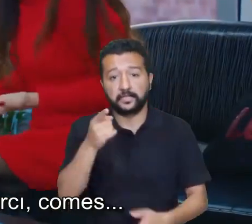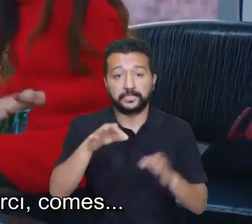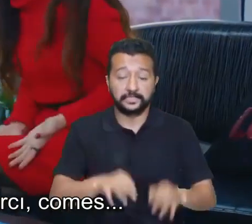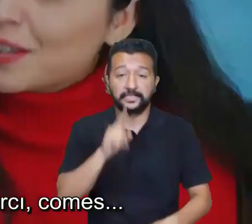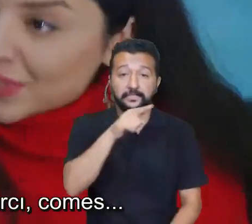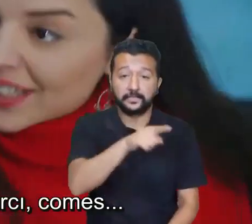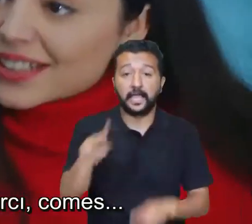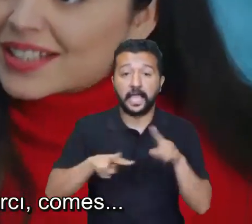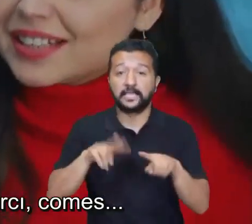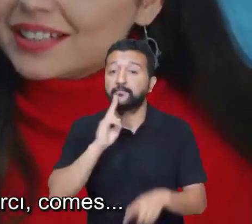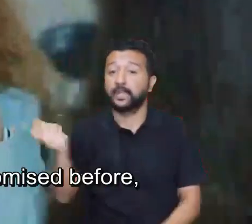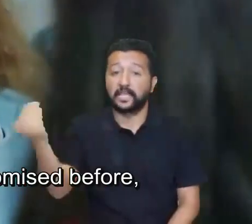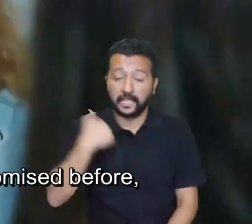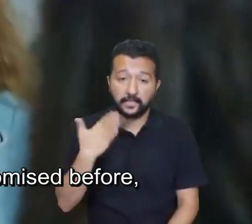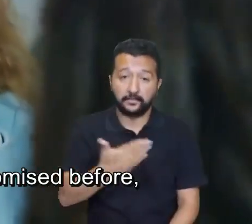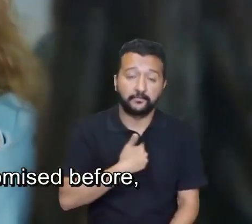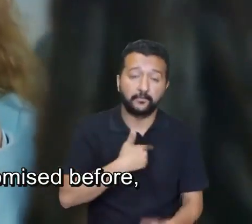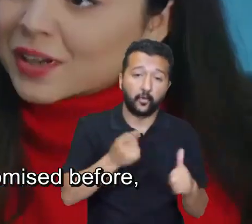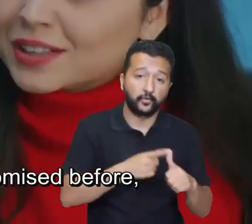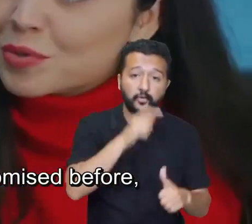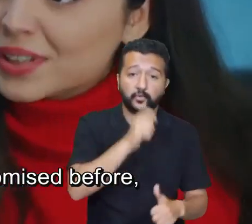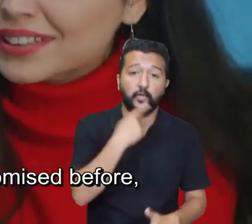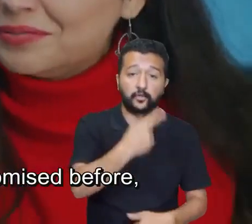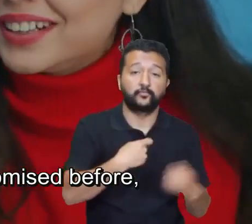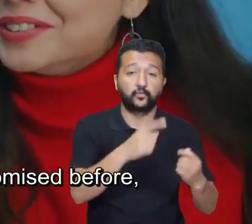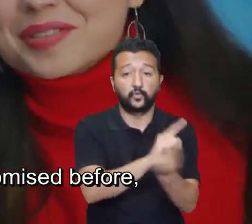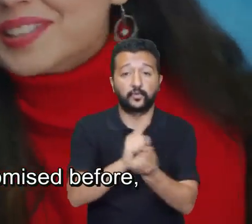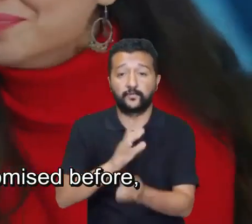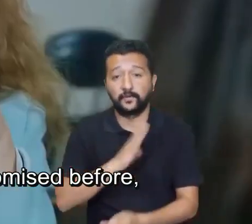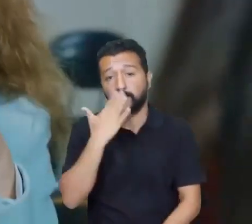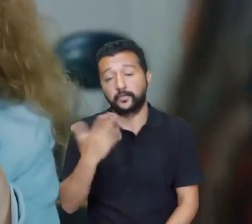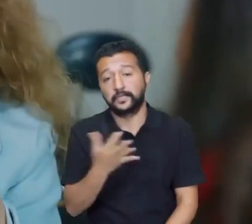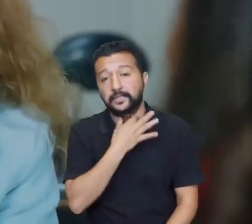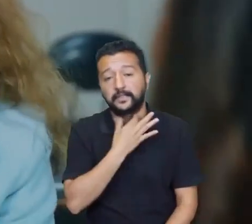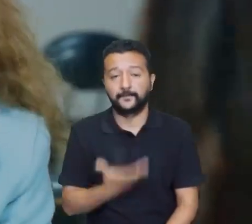Şimdi Itır'cığım Ayşen abla da gelince işte benim de önceden söz verdiğim müşterilerim vardı yoksa.